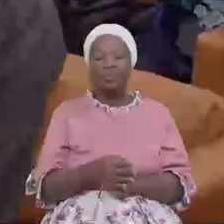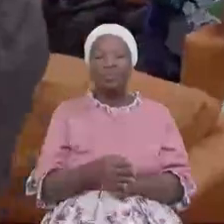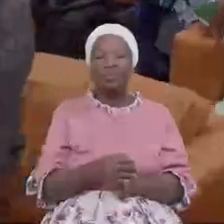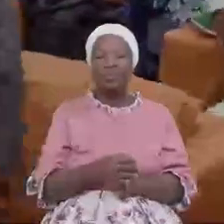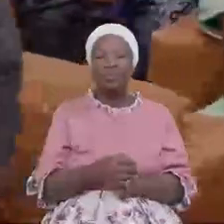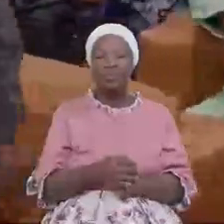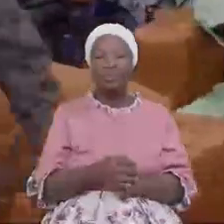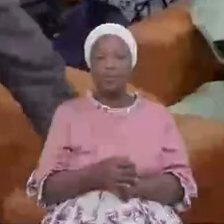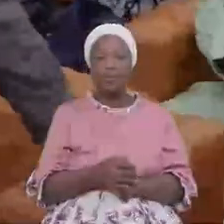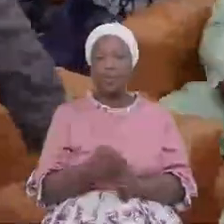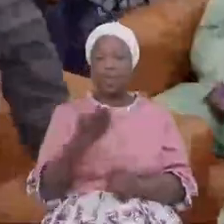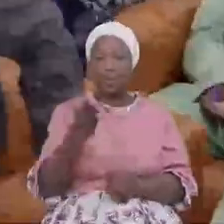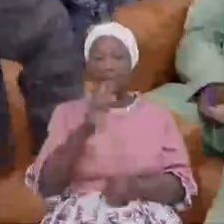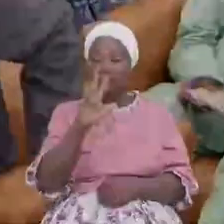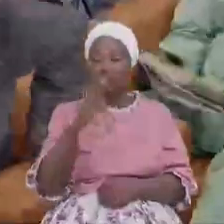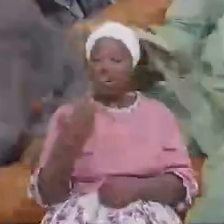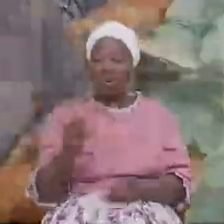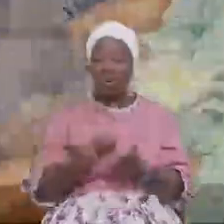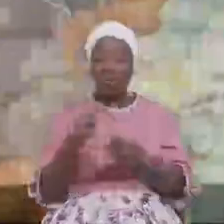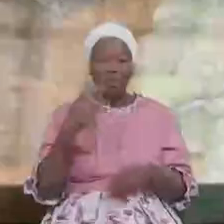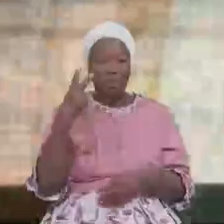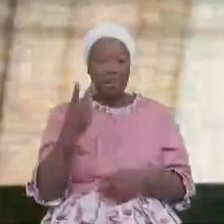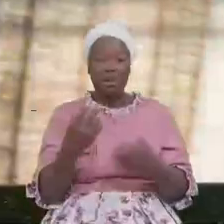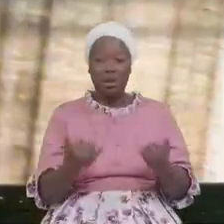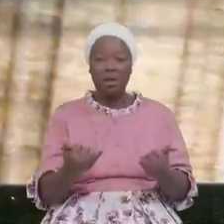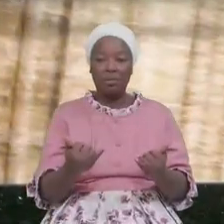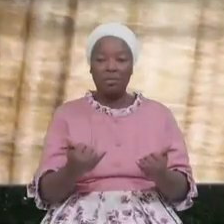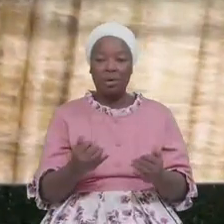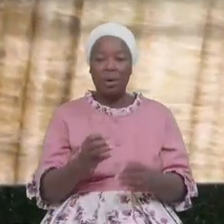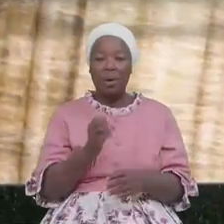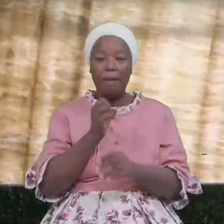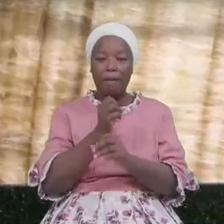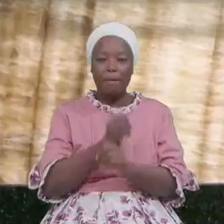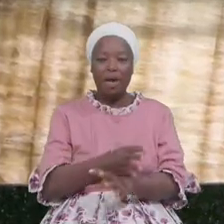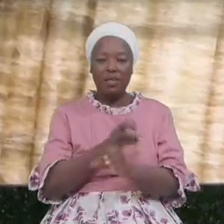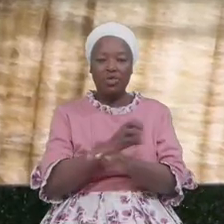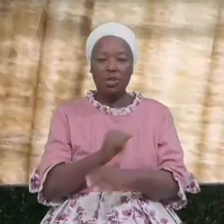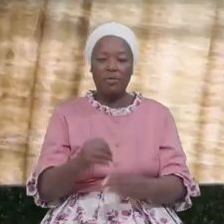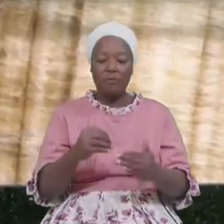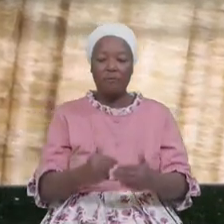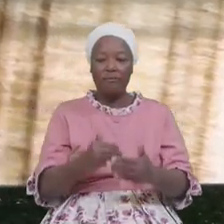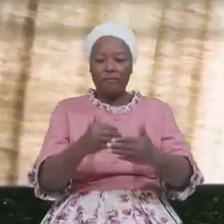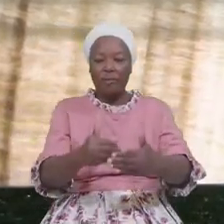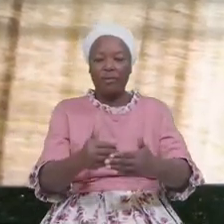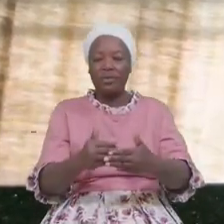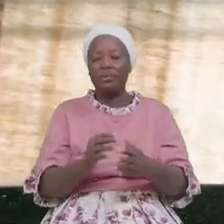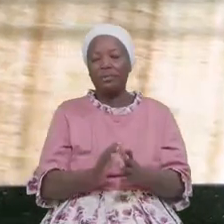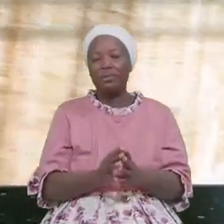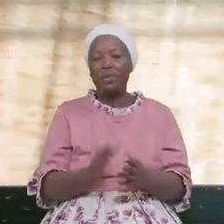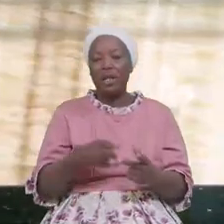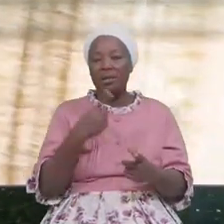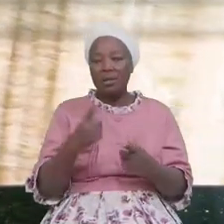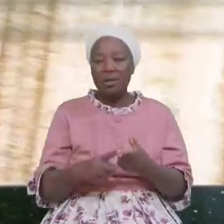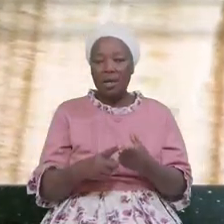Il y a trois choses dont nous allons parler. La marche en avant,